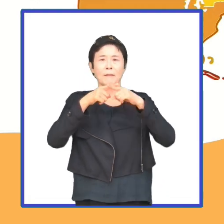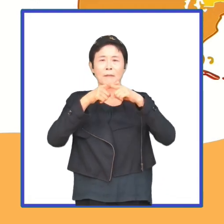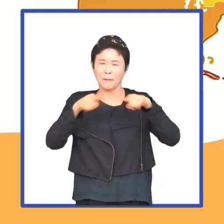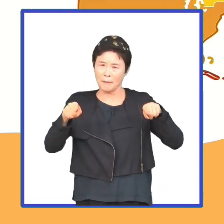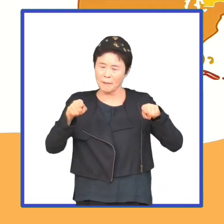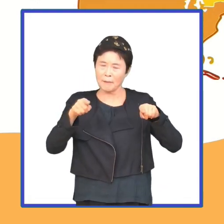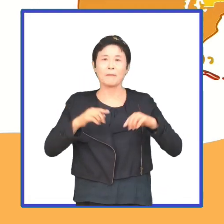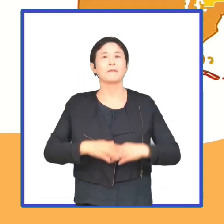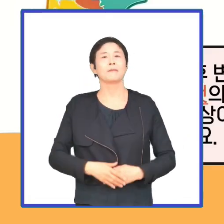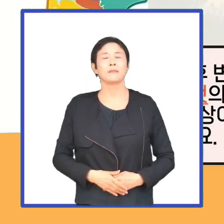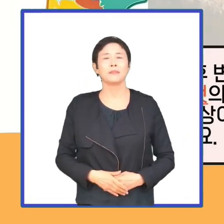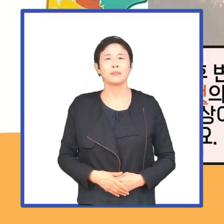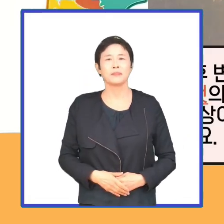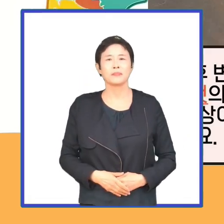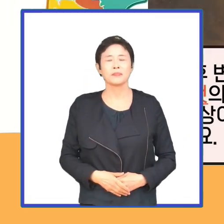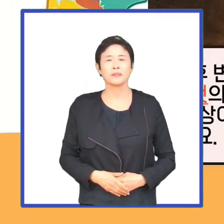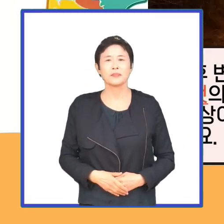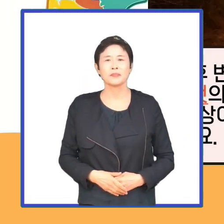있습니다.